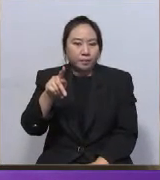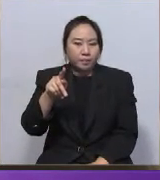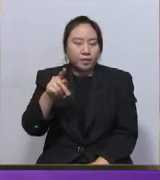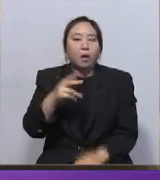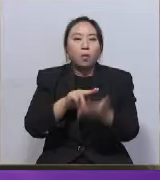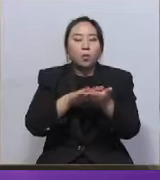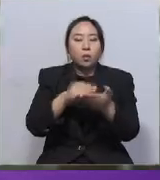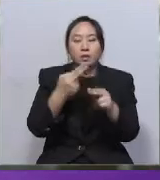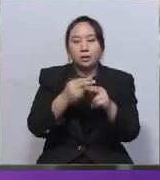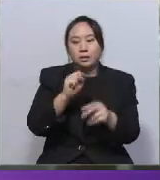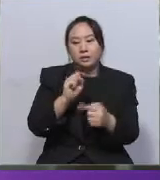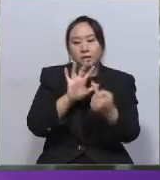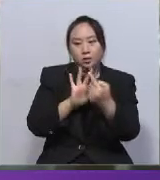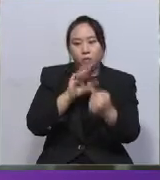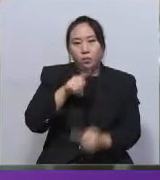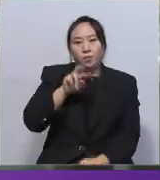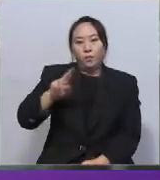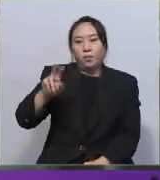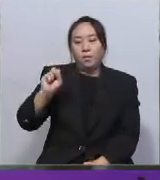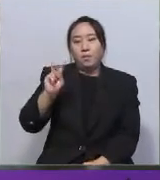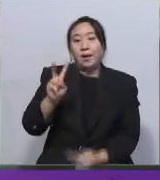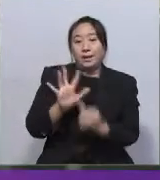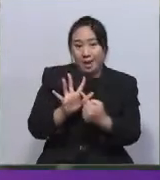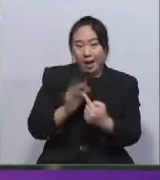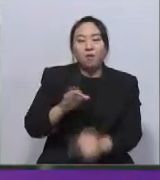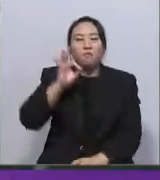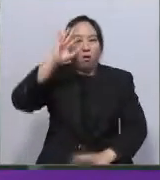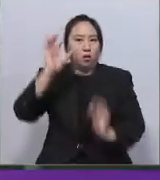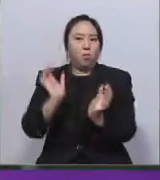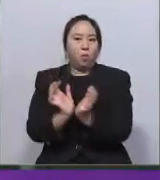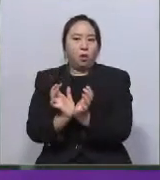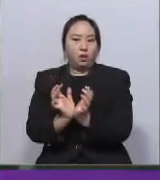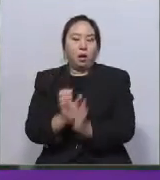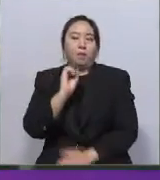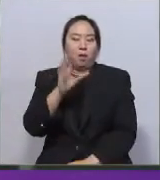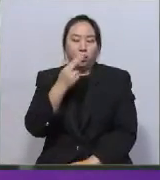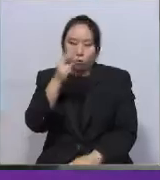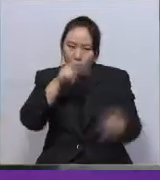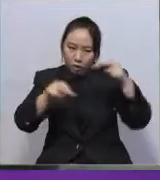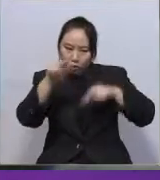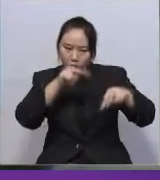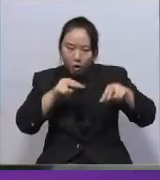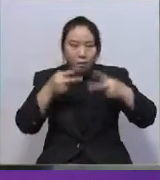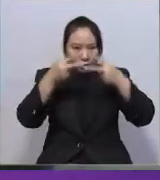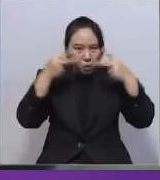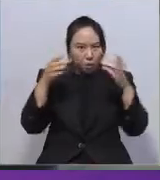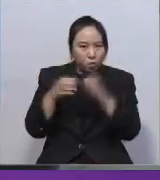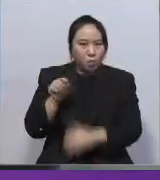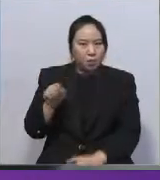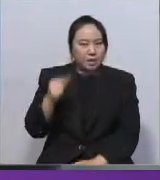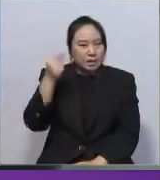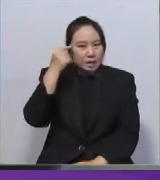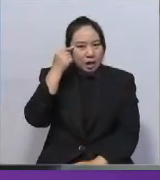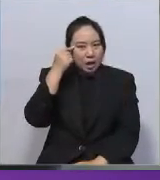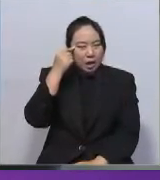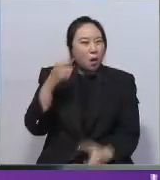ะคุณสุพรรษาก็เข้าแจ้งความกับตำรวจทันทีเบื้องต้นตำรวจระบุว่าจากการตรวจสอบคนร้ายกลุ่มนี้น่าจะ